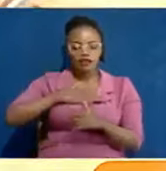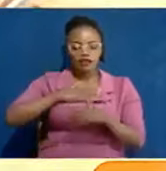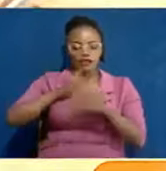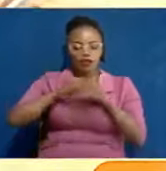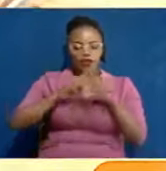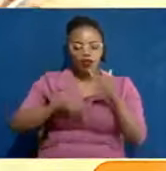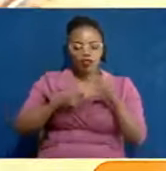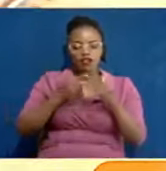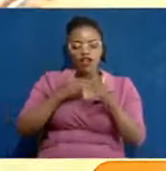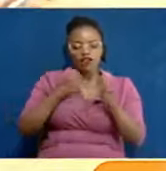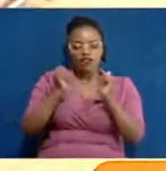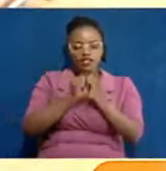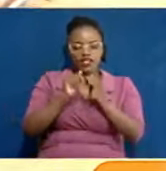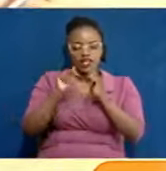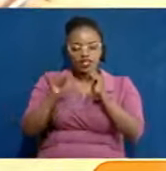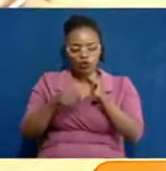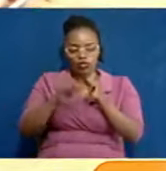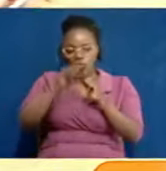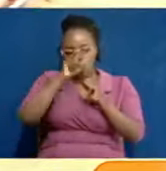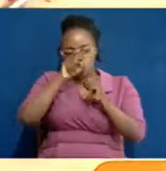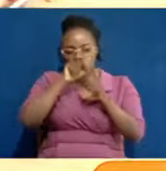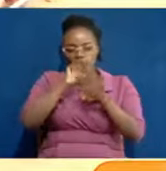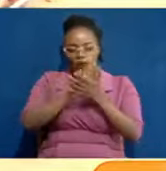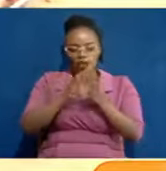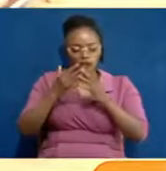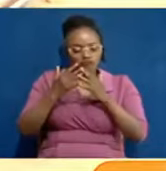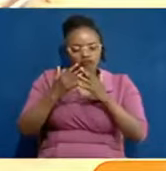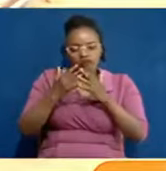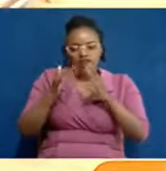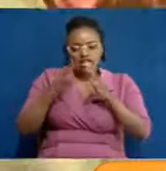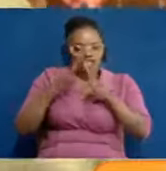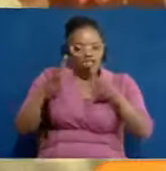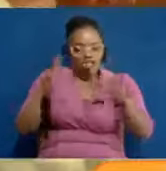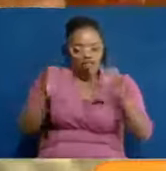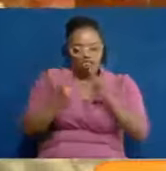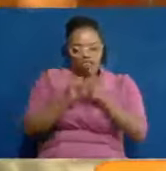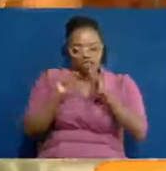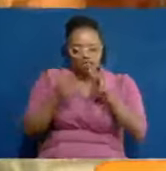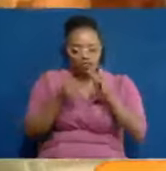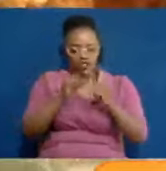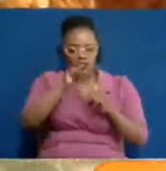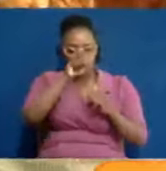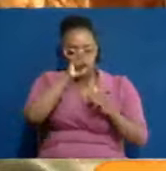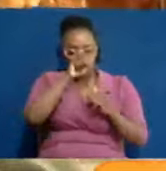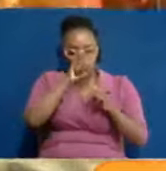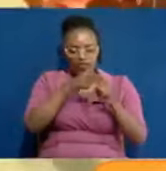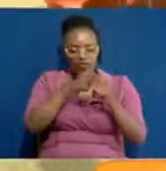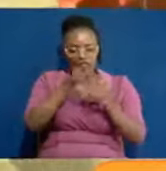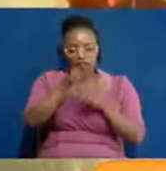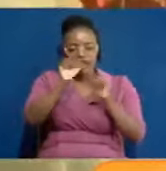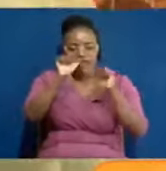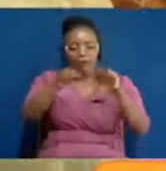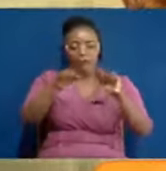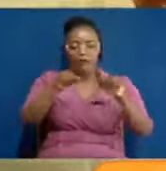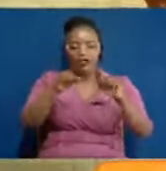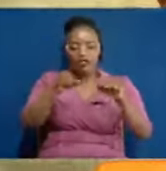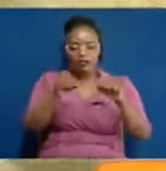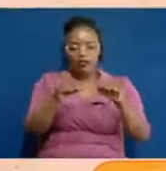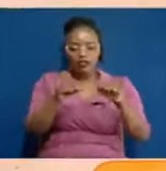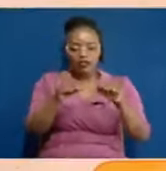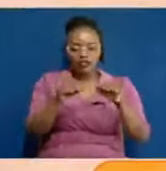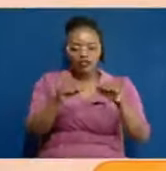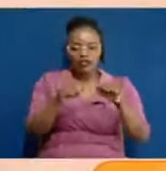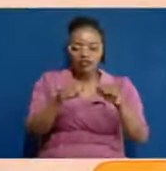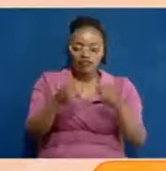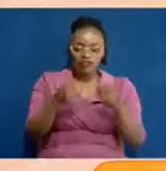nifike kuku 10,000. Ni expand hii biashara, nikuwe na kuku 10,000. Hapo sasa ndio nitakuwa